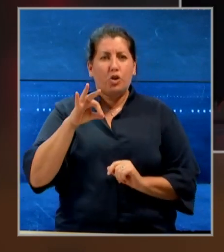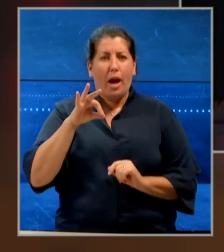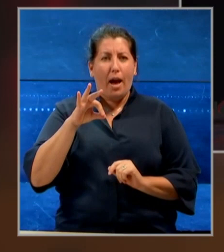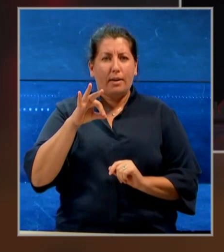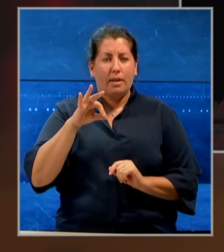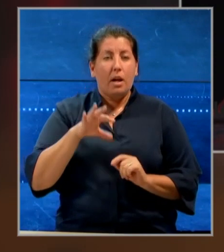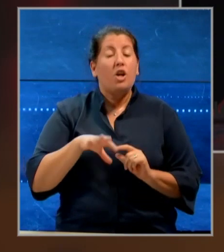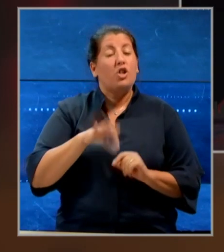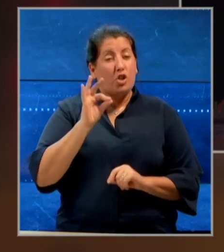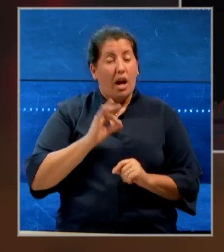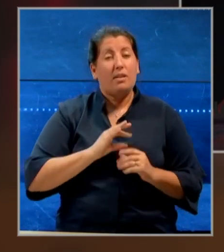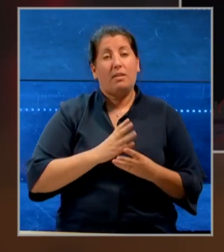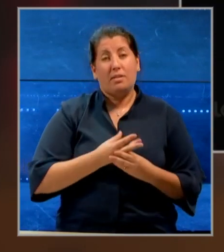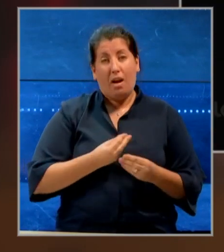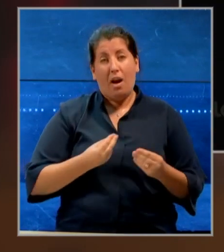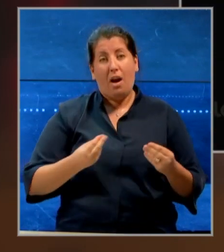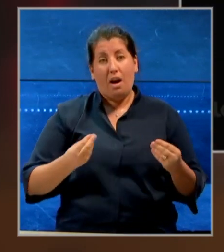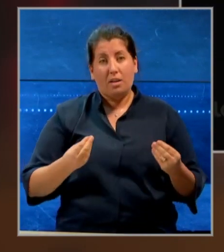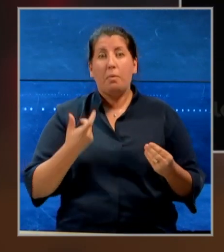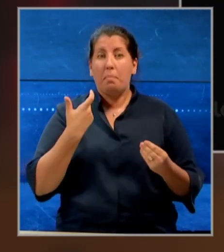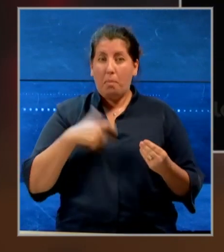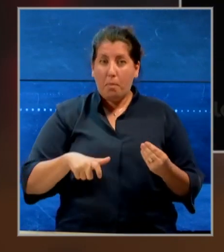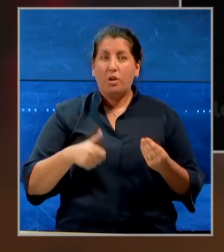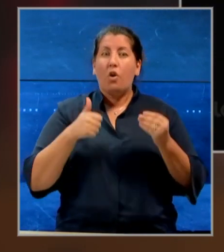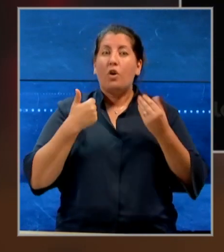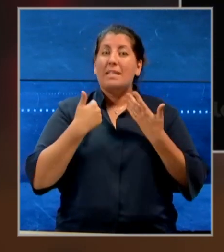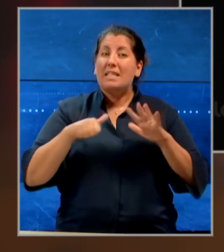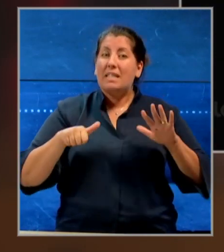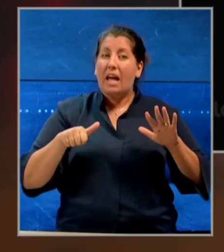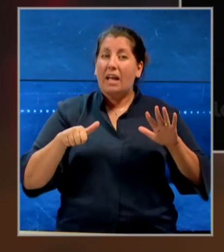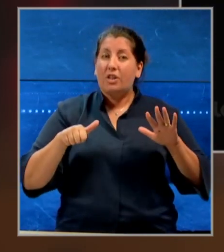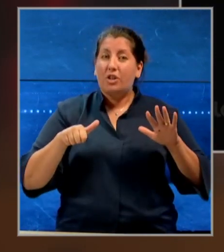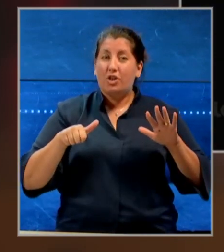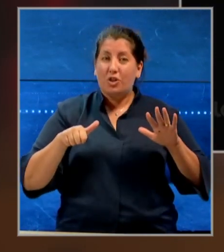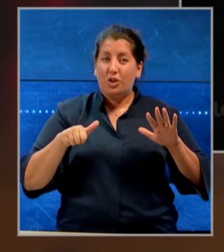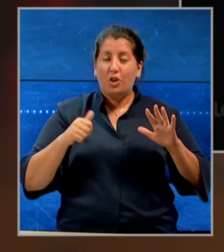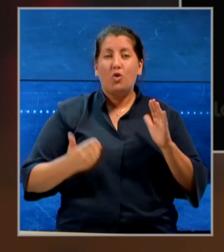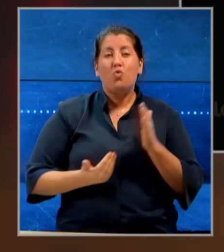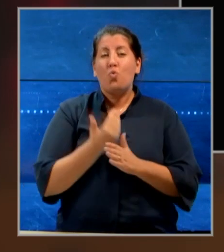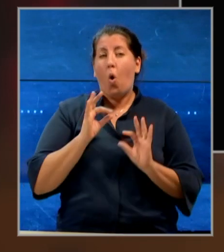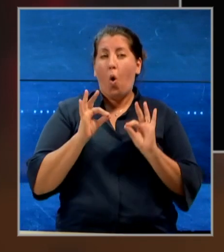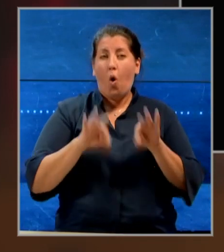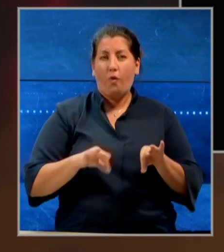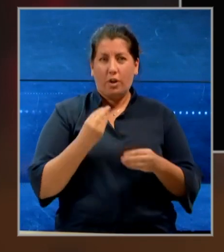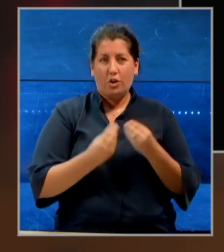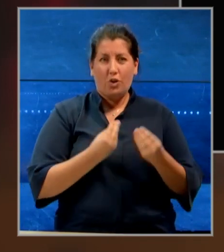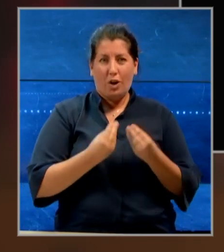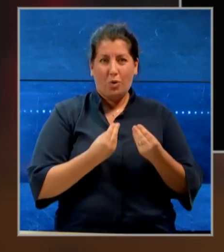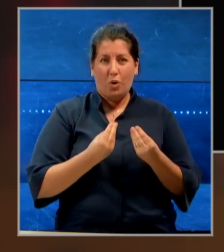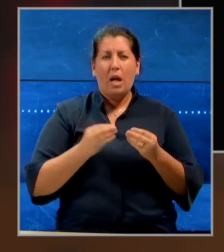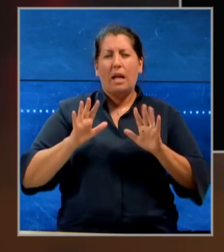sono state tantissime perché sono 16 nuovi arrivati, sono rimasti 10 dell'anno scorso, quindi mi capite che stiamo parlando